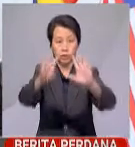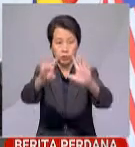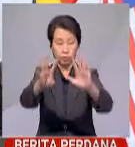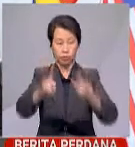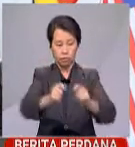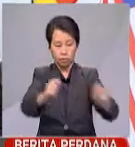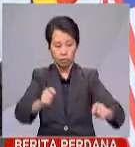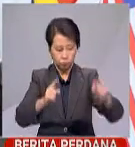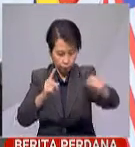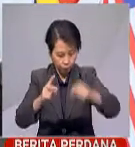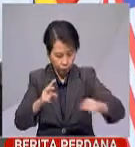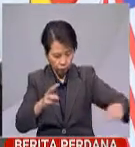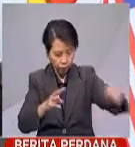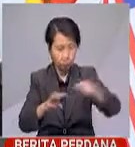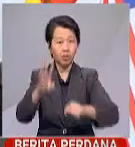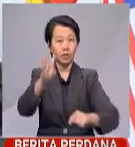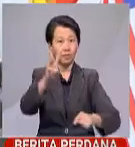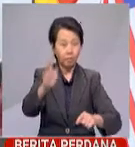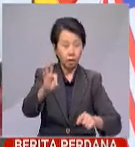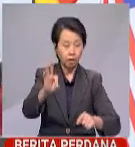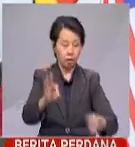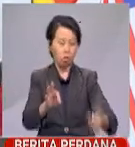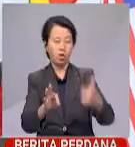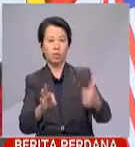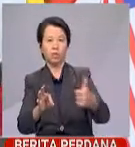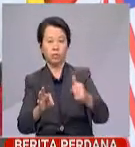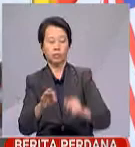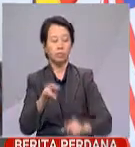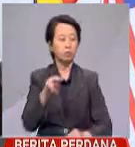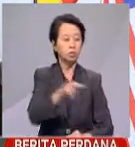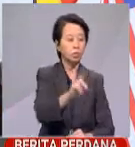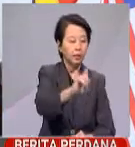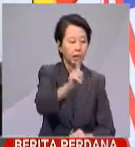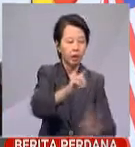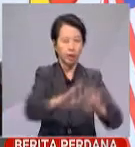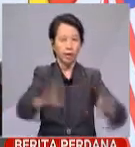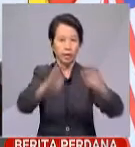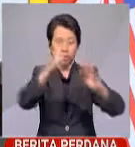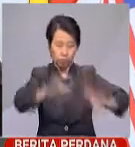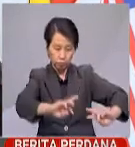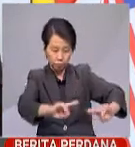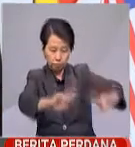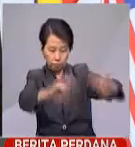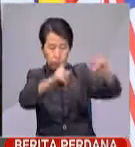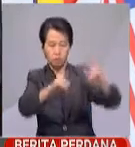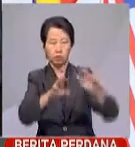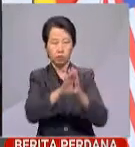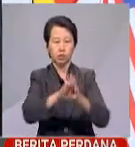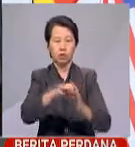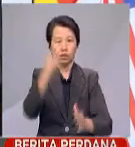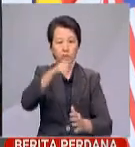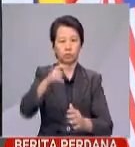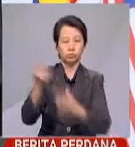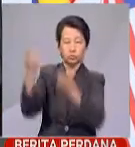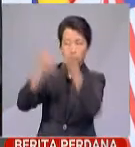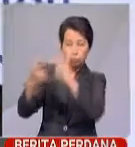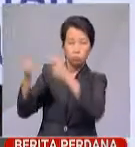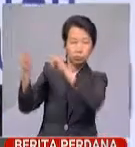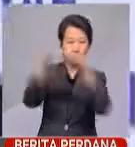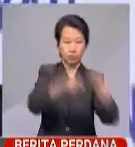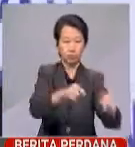berpotensi, namun kita akan lihat mana tempat yang lebih utama untuk dibangunkan sebagai produk baru pelancongan di